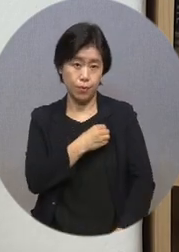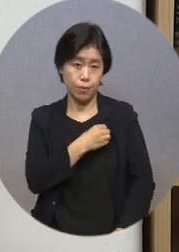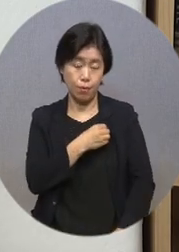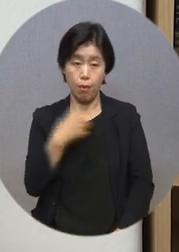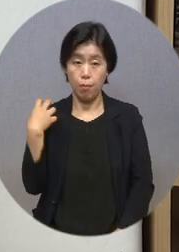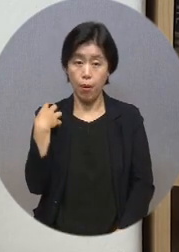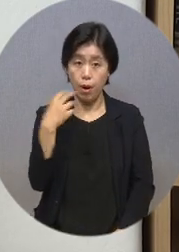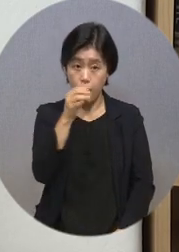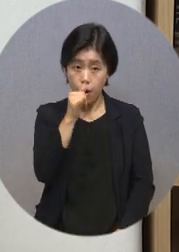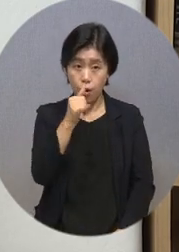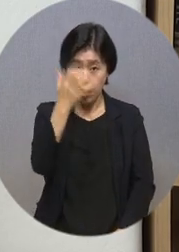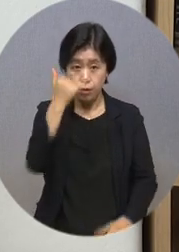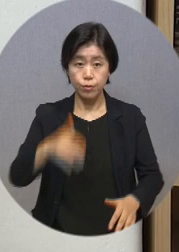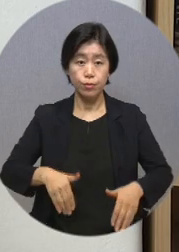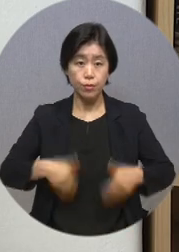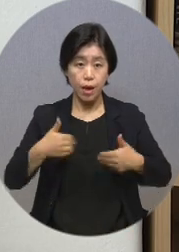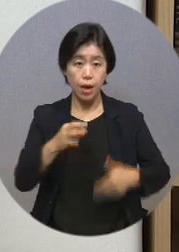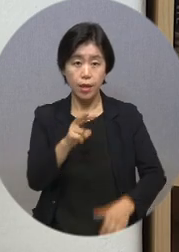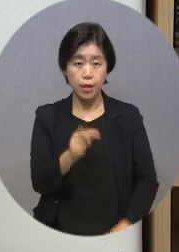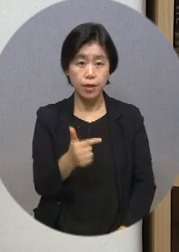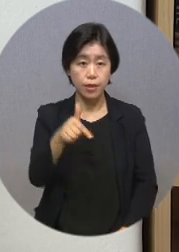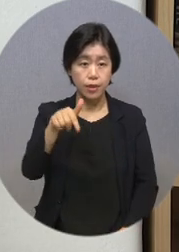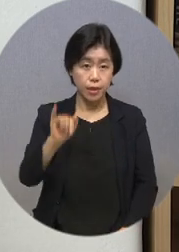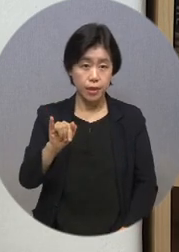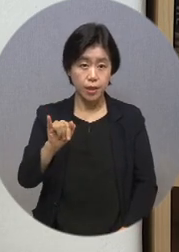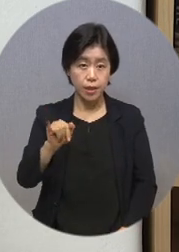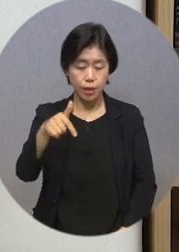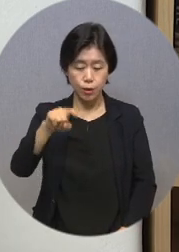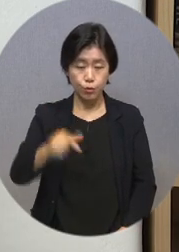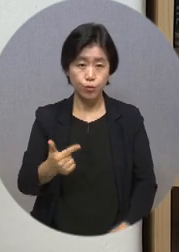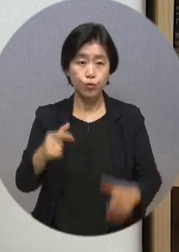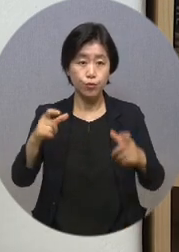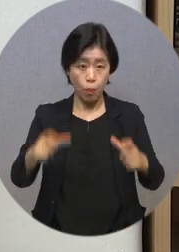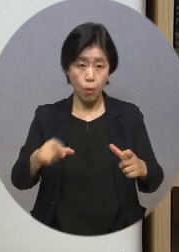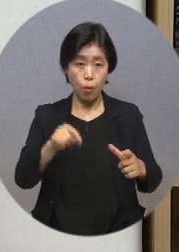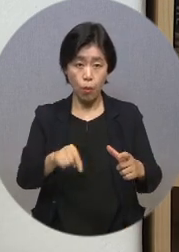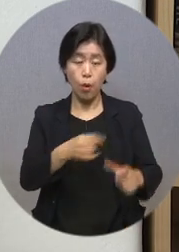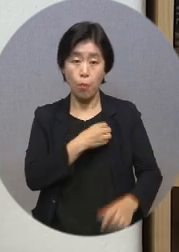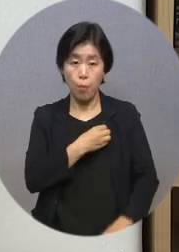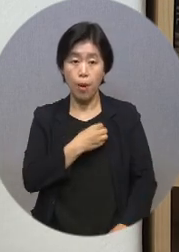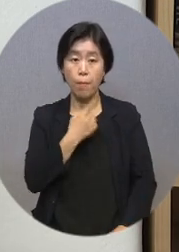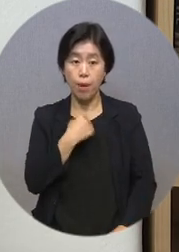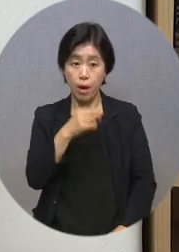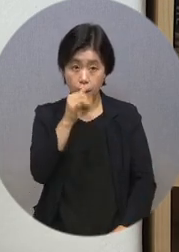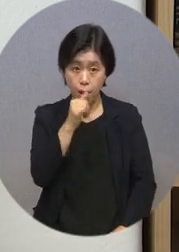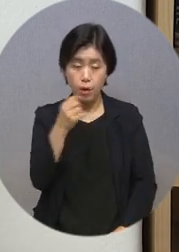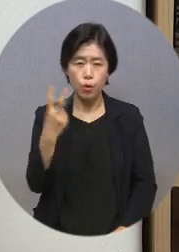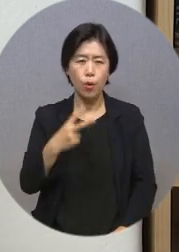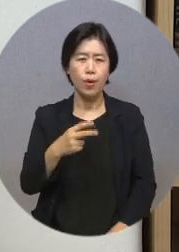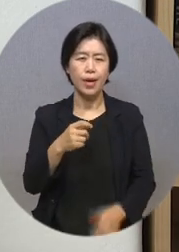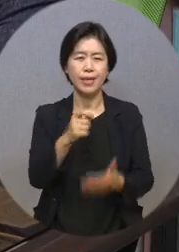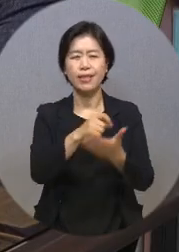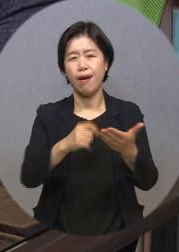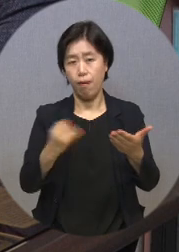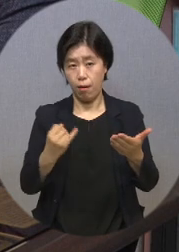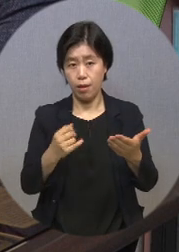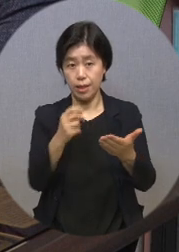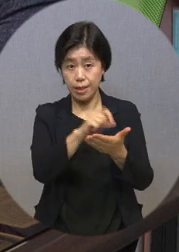연기군의회 의원이셨고요. 또 언론인, 언론사 기자이셨고 또 한국인터넷기자협회장